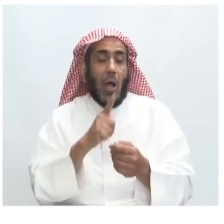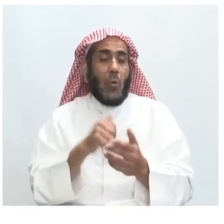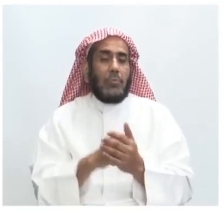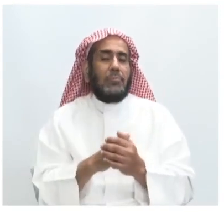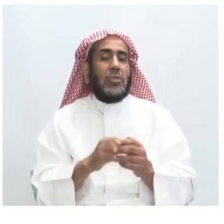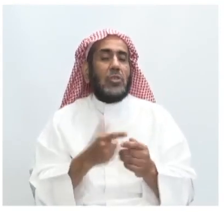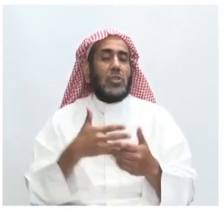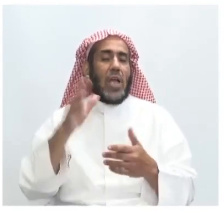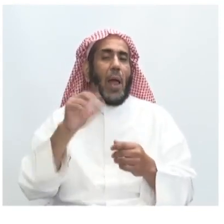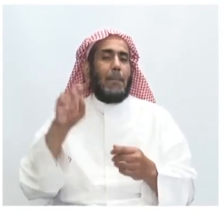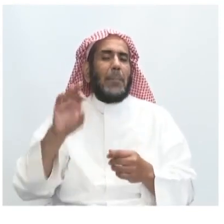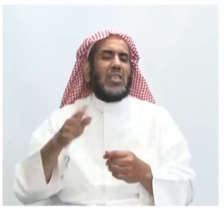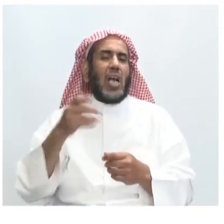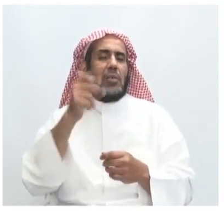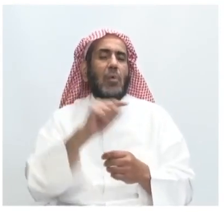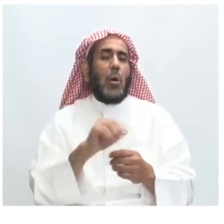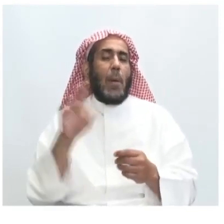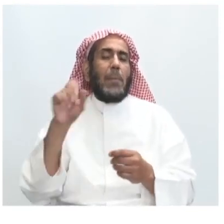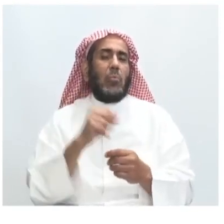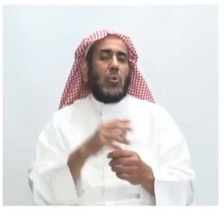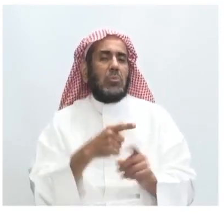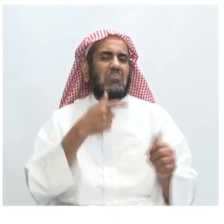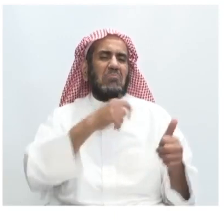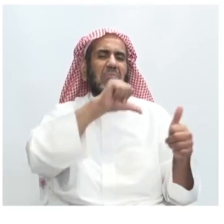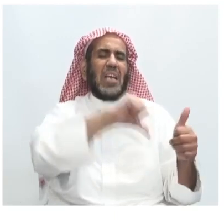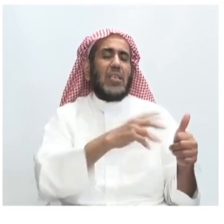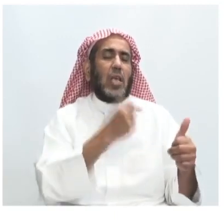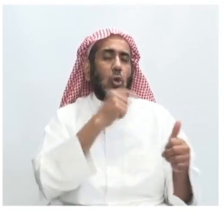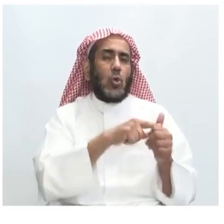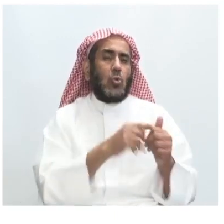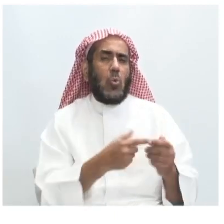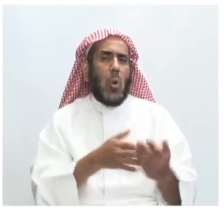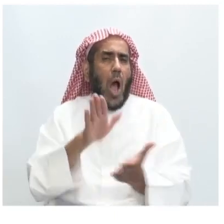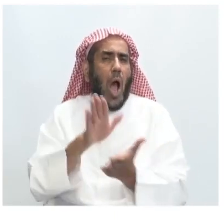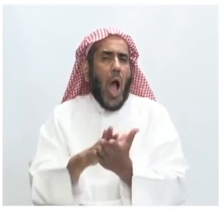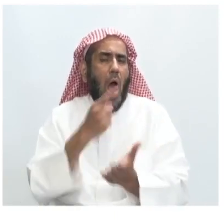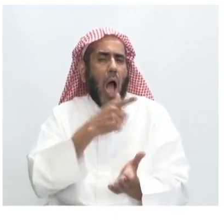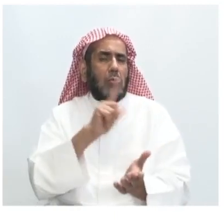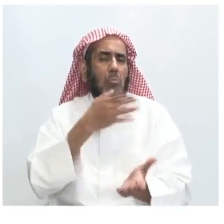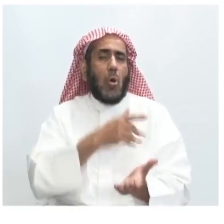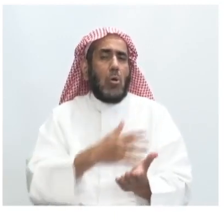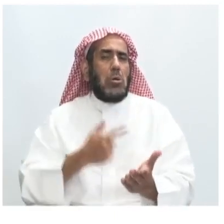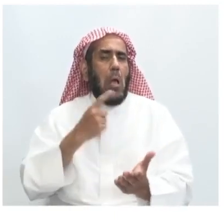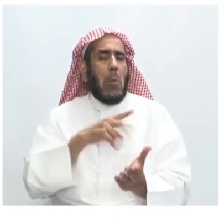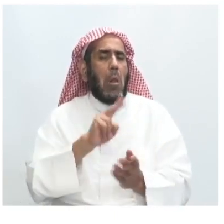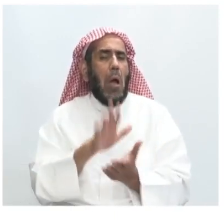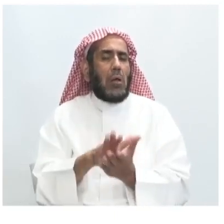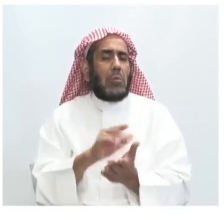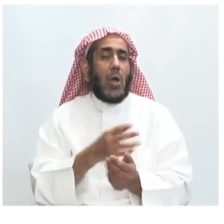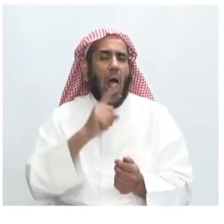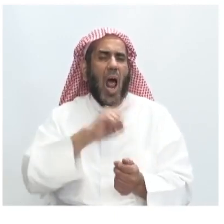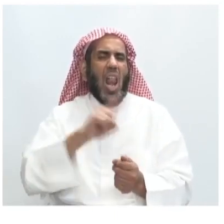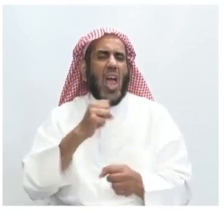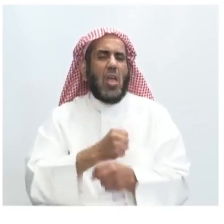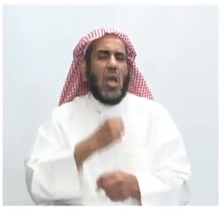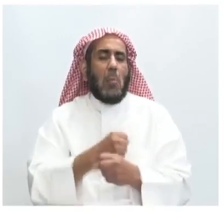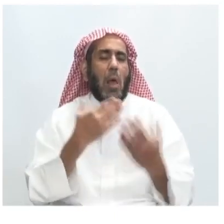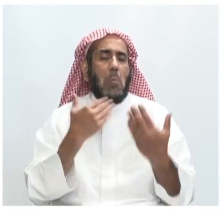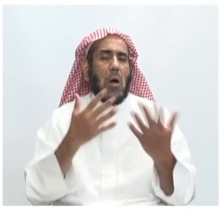الشاعر بشار ابن برد يهجو رجلا زاعما انه قد اقسم هذا الرجل زعم انه قد اقسم الا يعمل